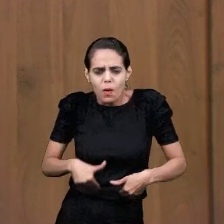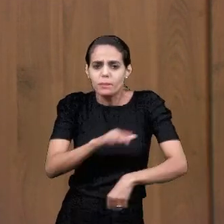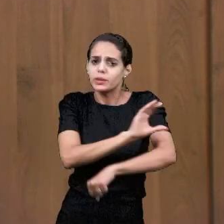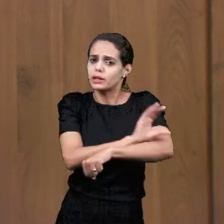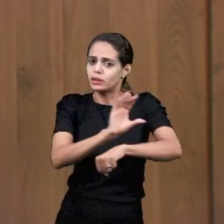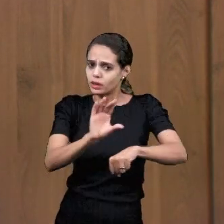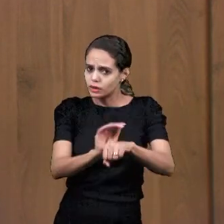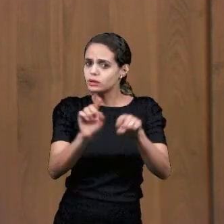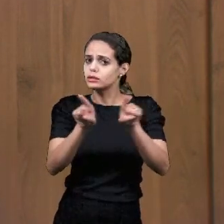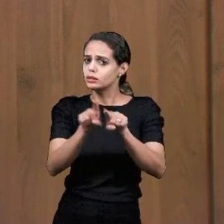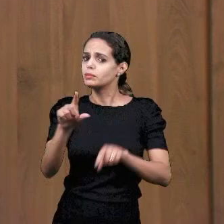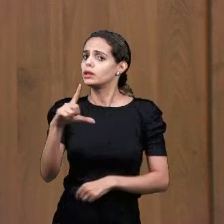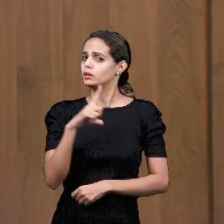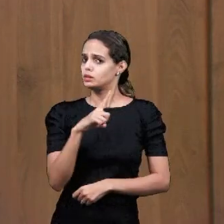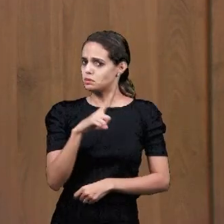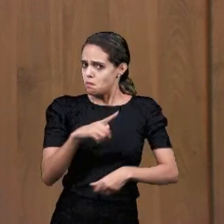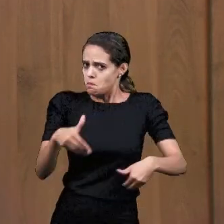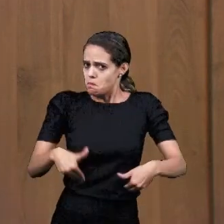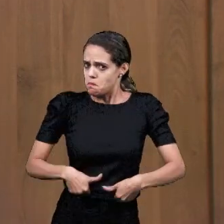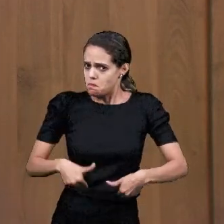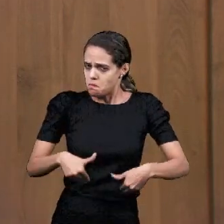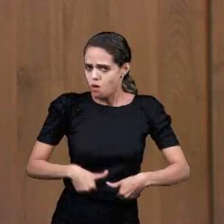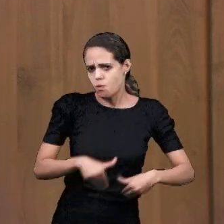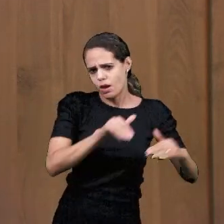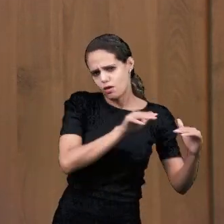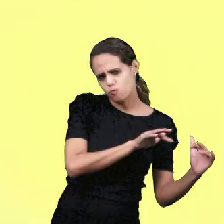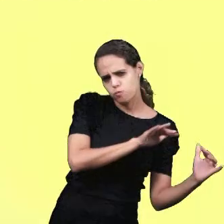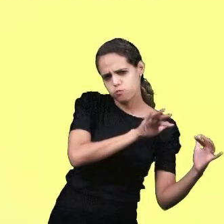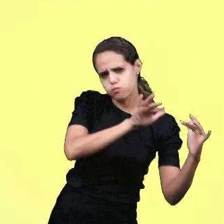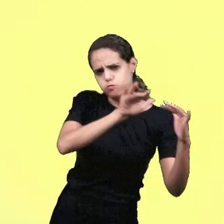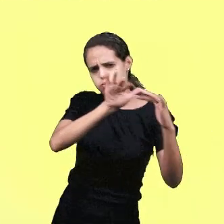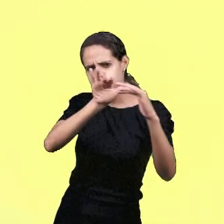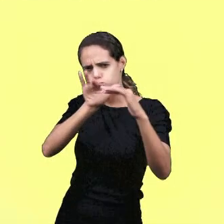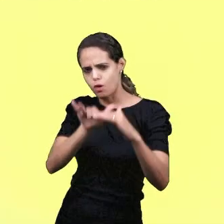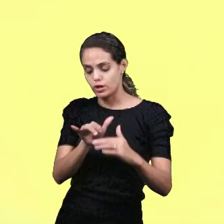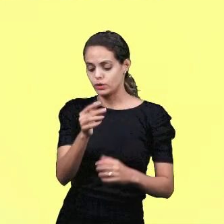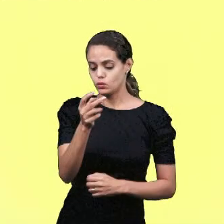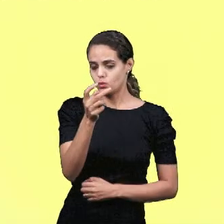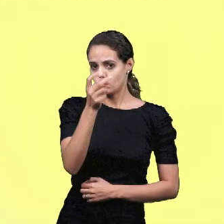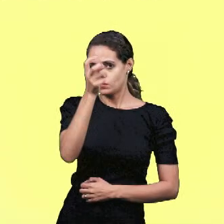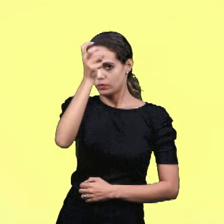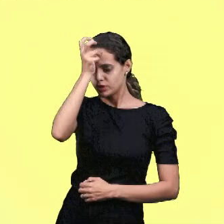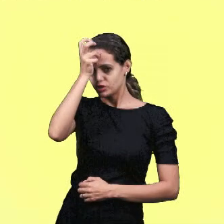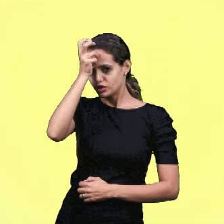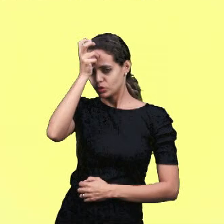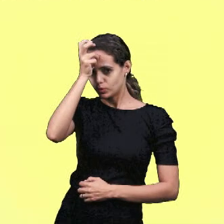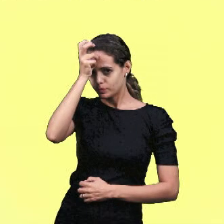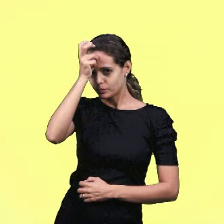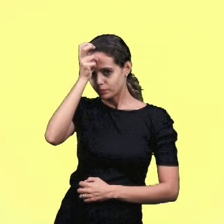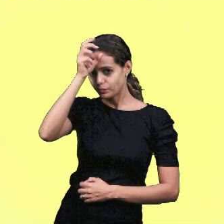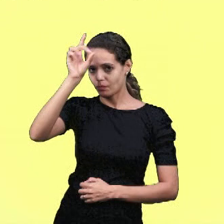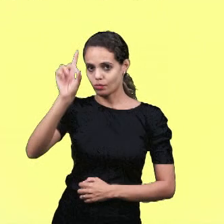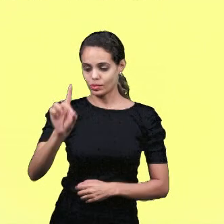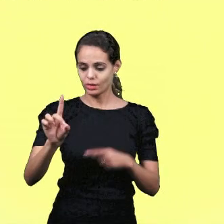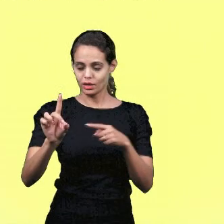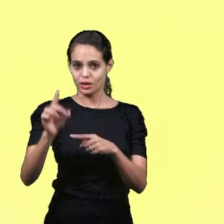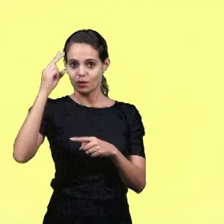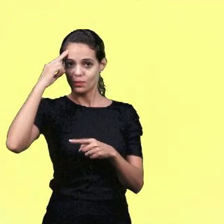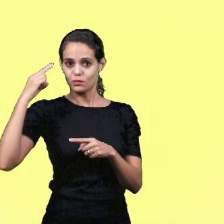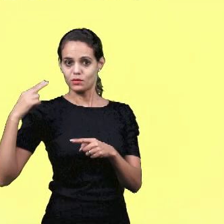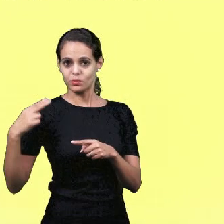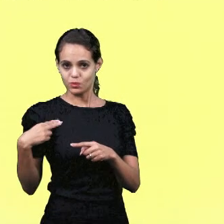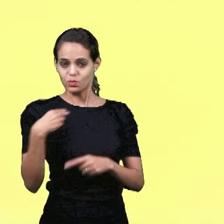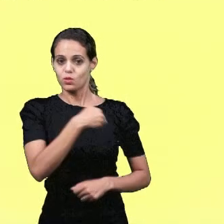En arrivant, ils se sont prosternés devant le gouverneur d'Égypte, qui était Joseph. Ils n'avaient pas reconnu, mais